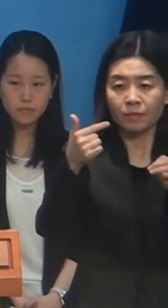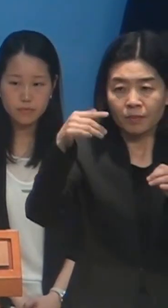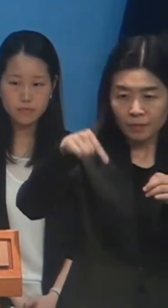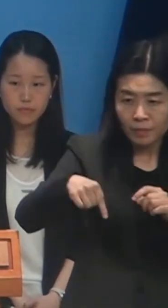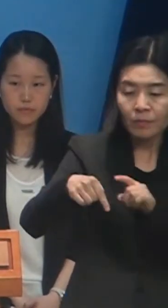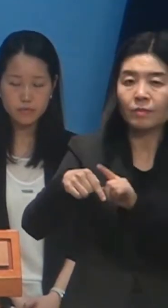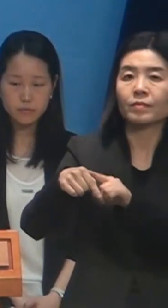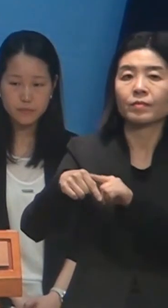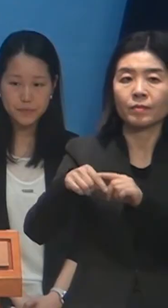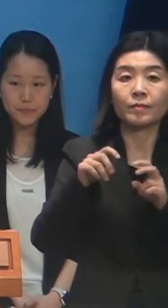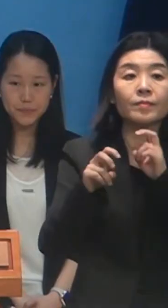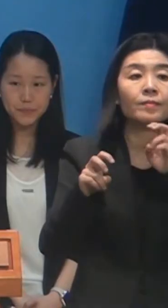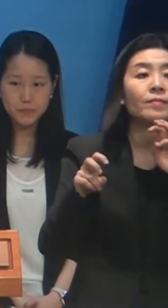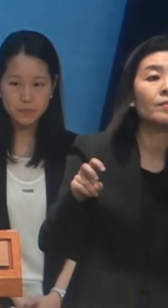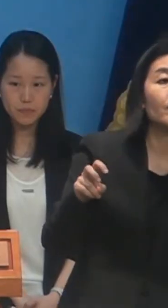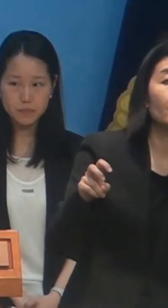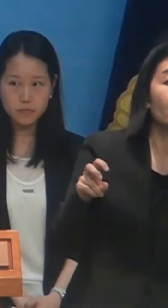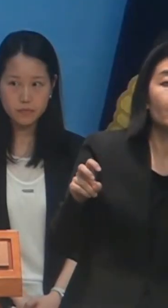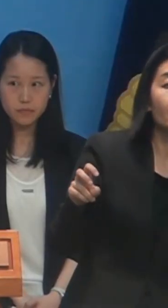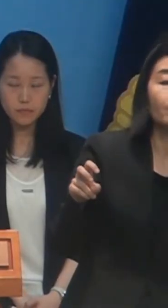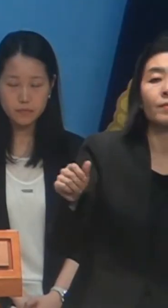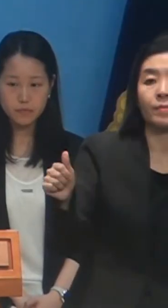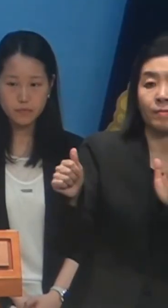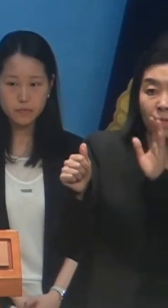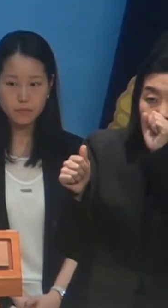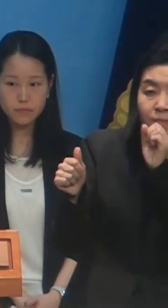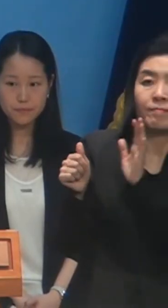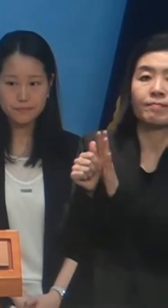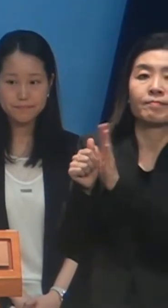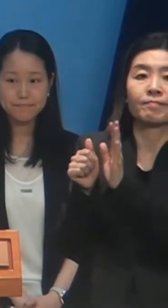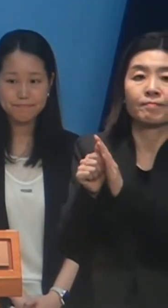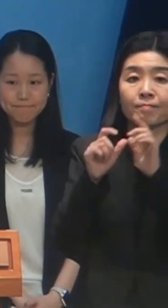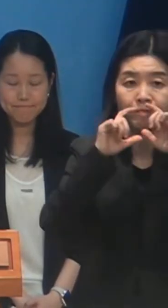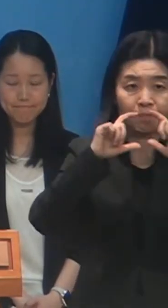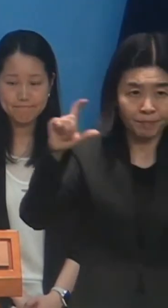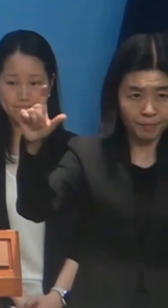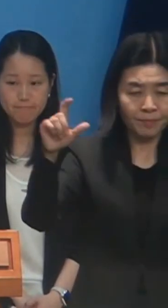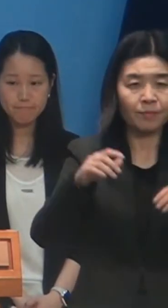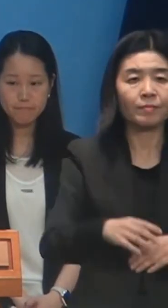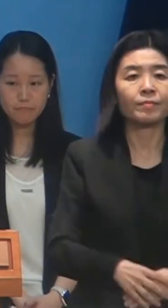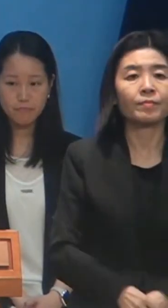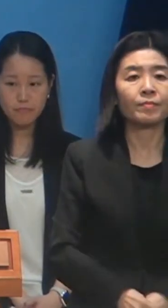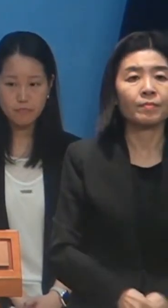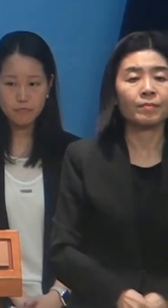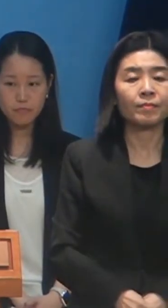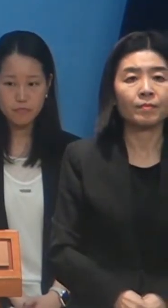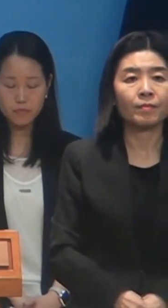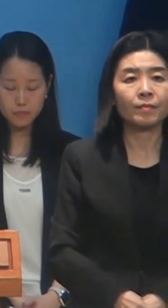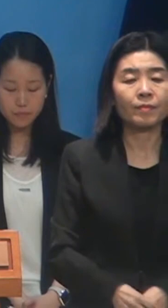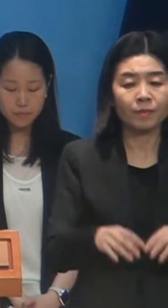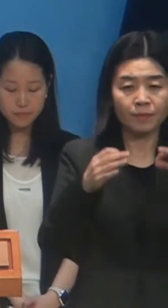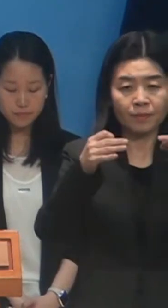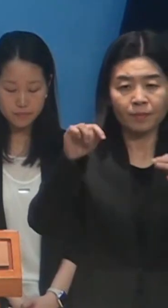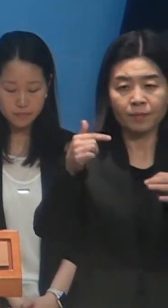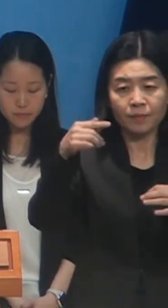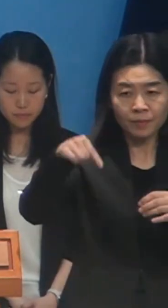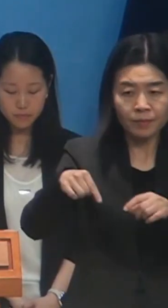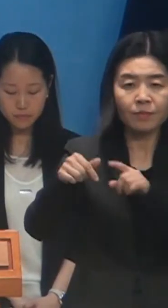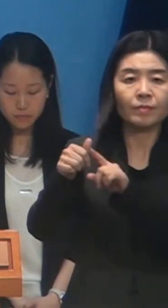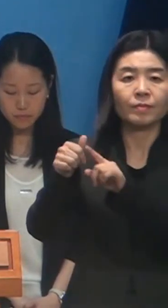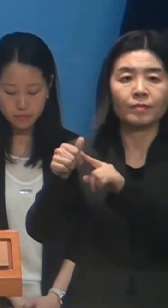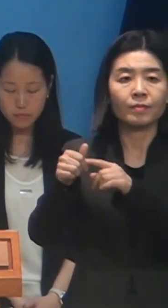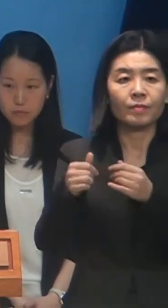대한 2030 여성들의 지지를 이 성명서를 통해 엄숙히 선언합니다. 김문수 후보는